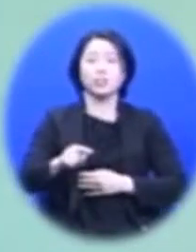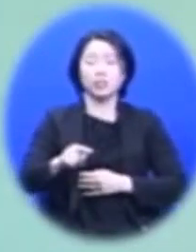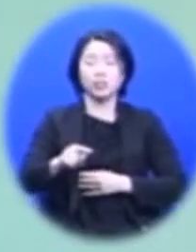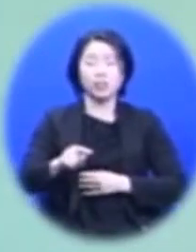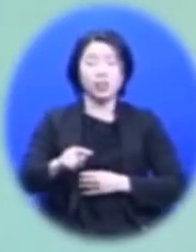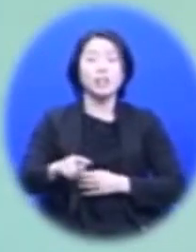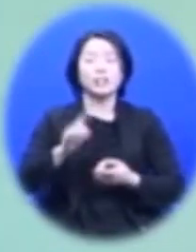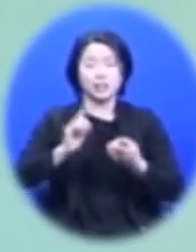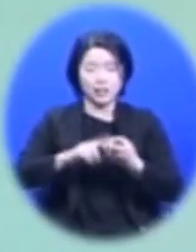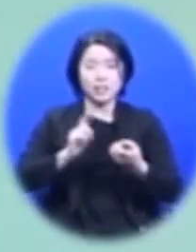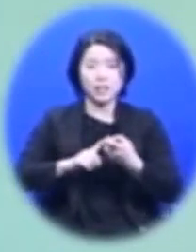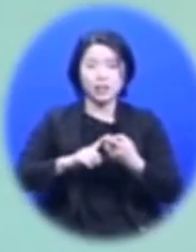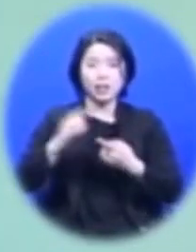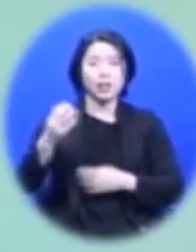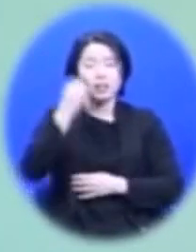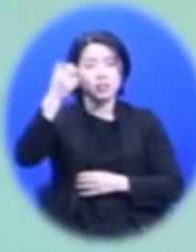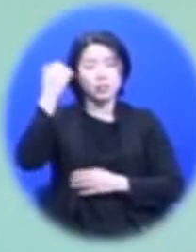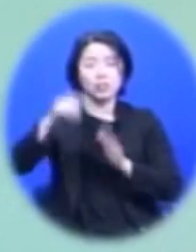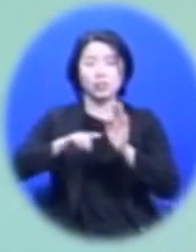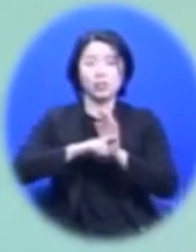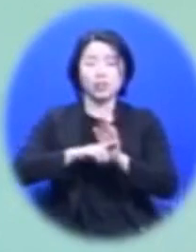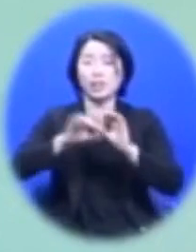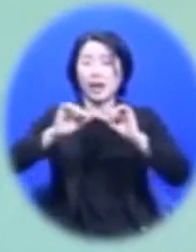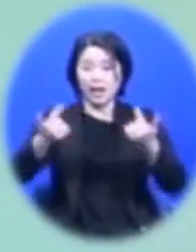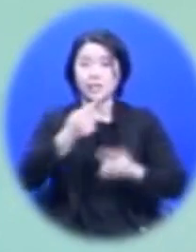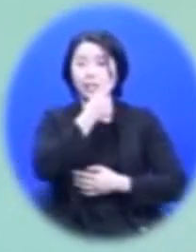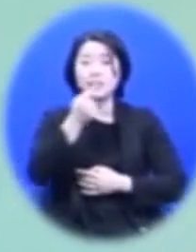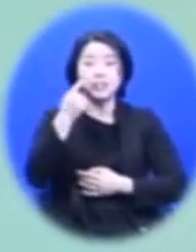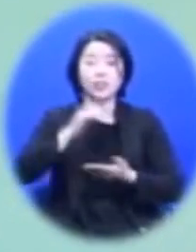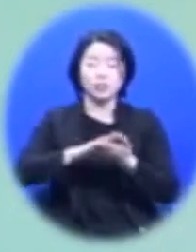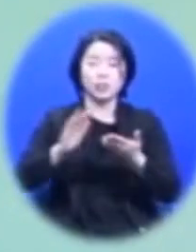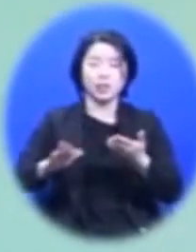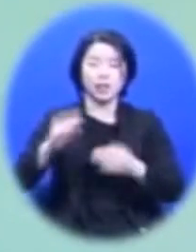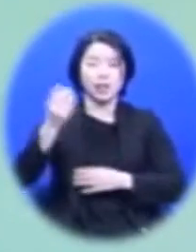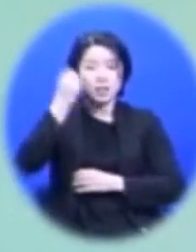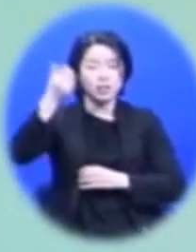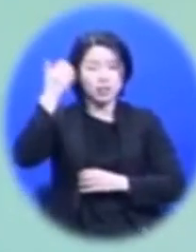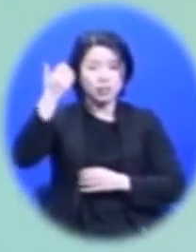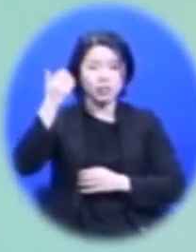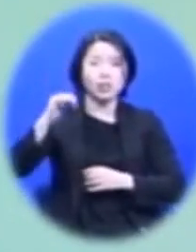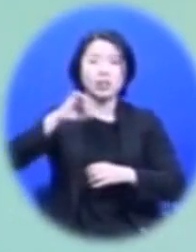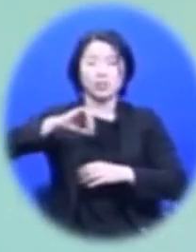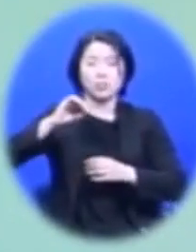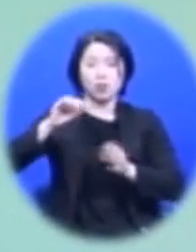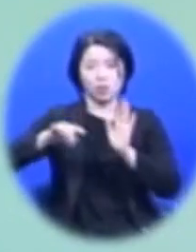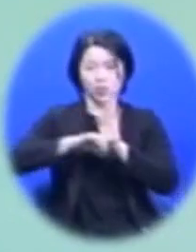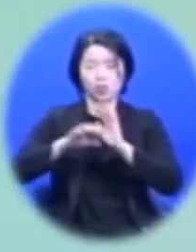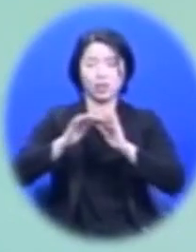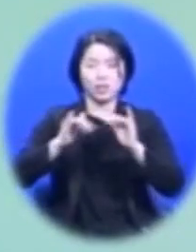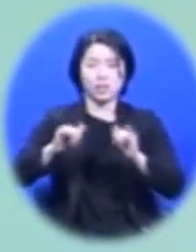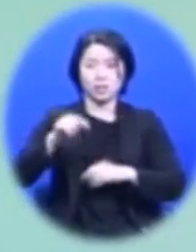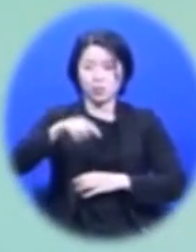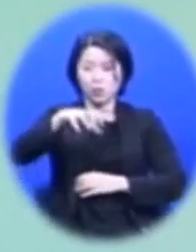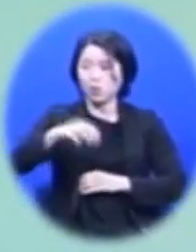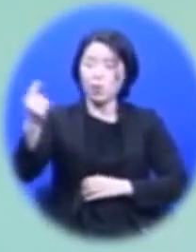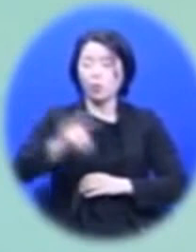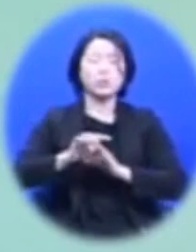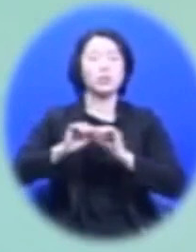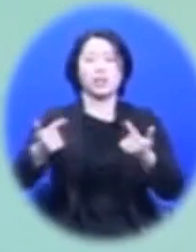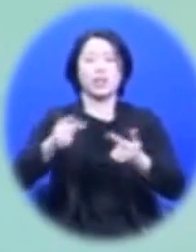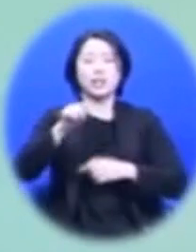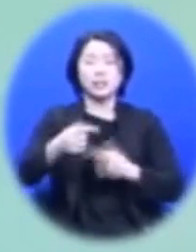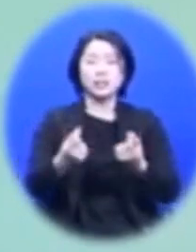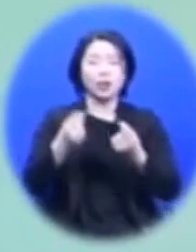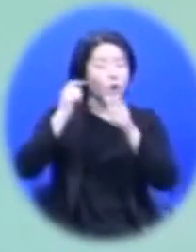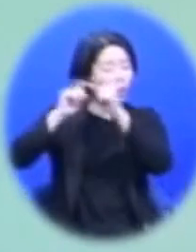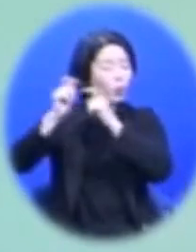거역한 사람이 아니라는 증거입니다. 성령을 거역한 사람은 오늘 여기 오지도 않습니다. 그런 고민도 안